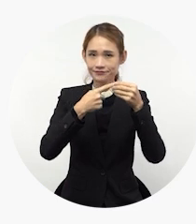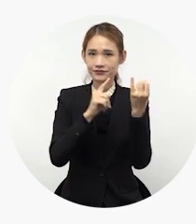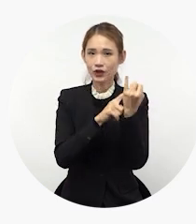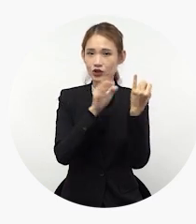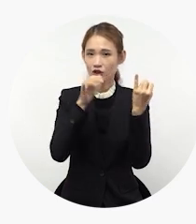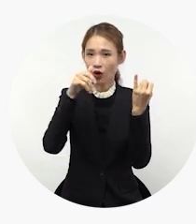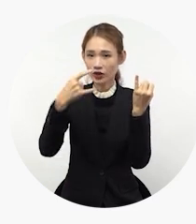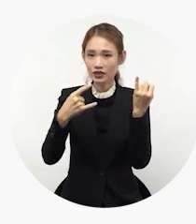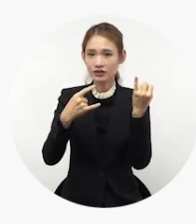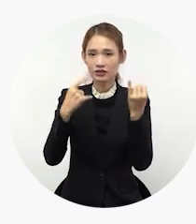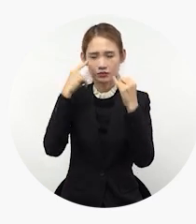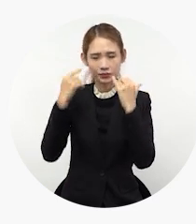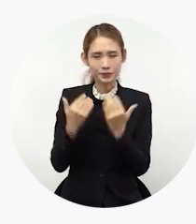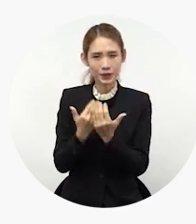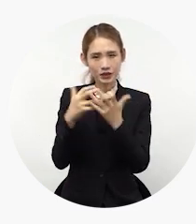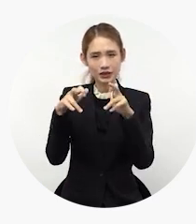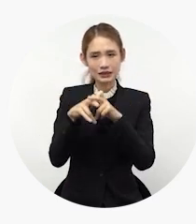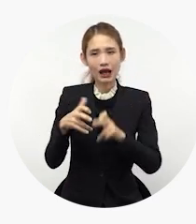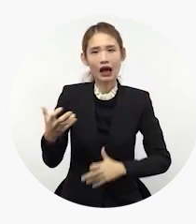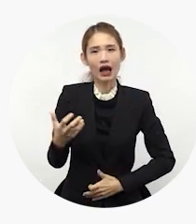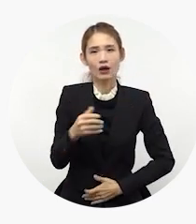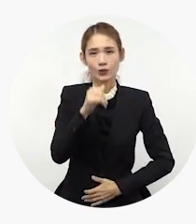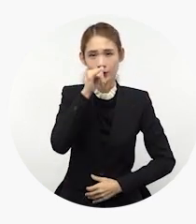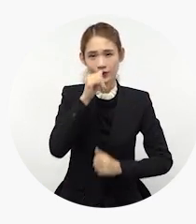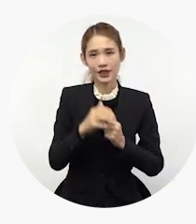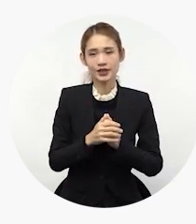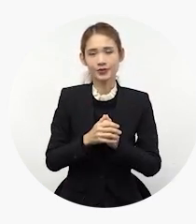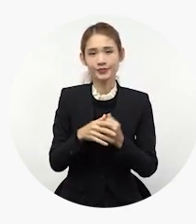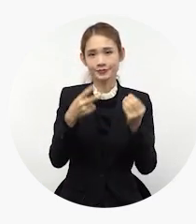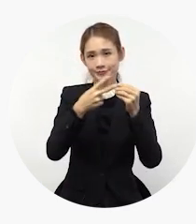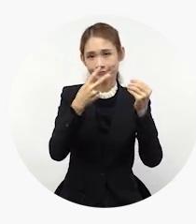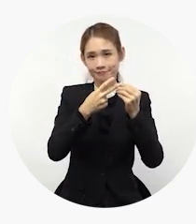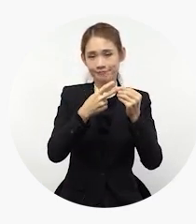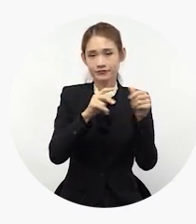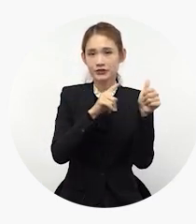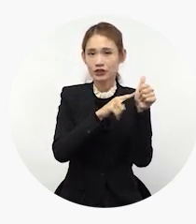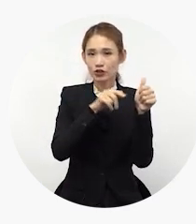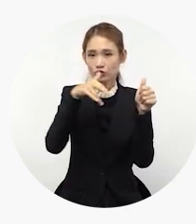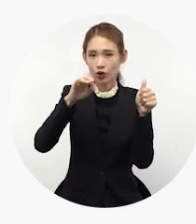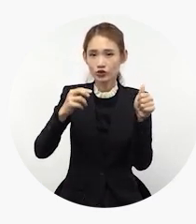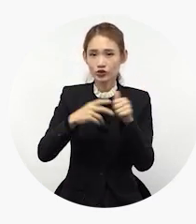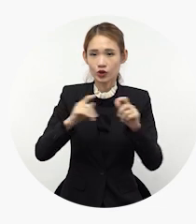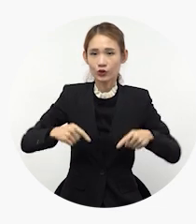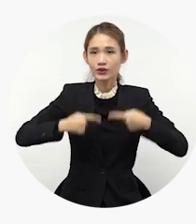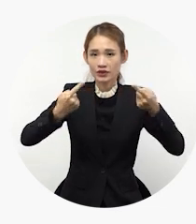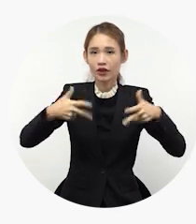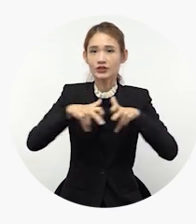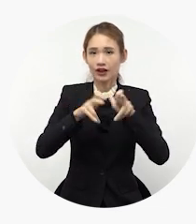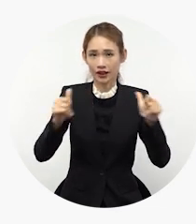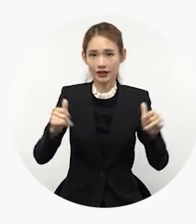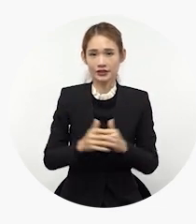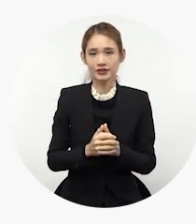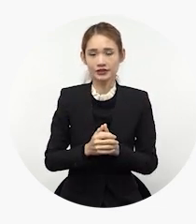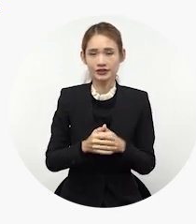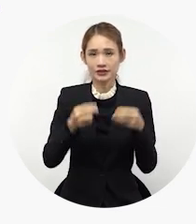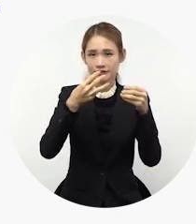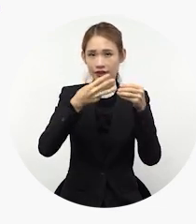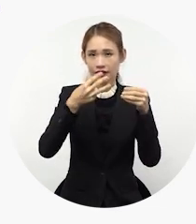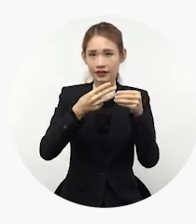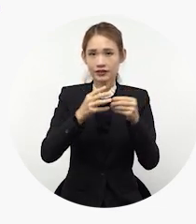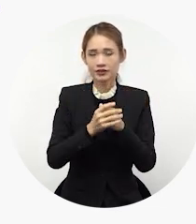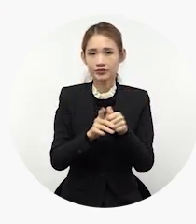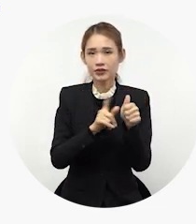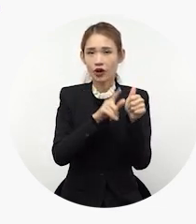1번. 영희는 발달 장애를 앓고 있다. 2번. 철수는 휠체어 장애인이다.